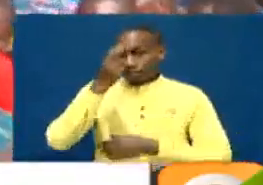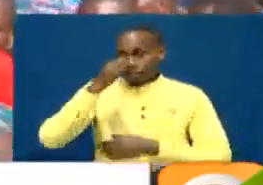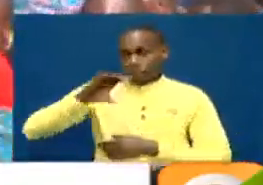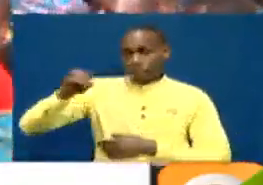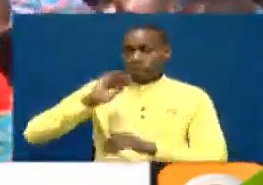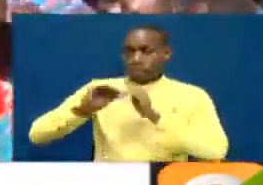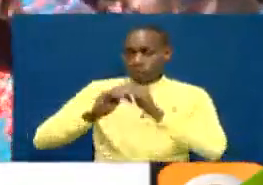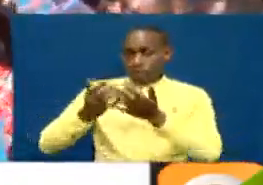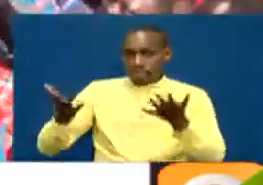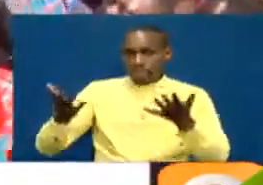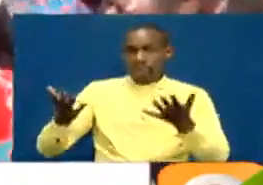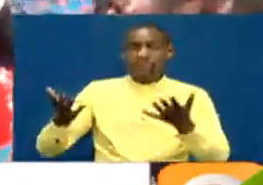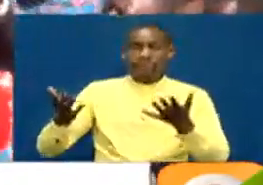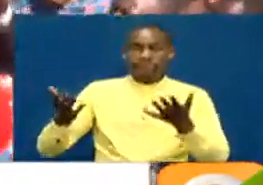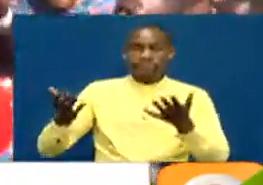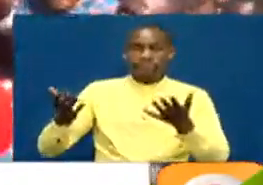County wote